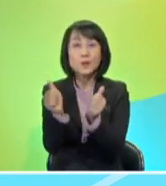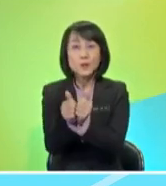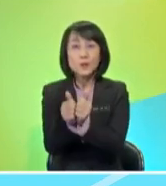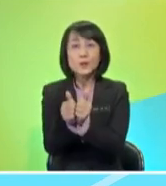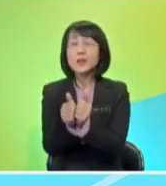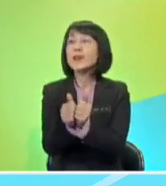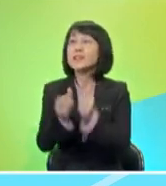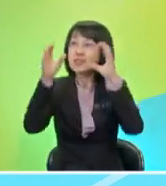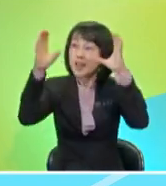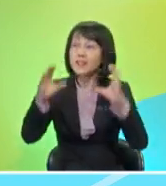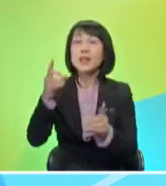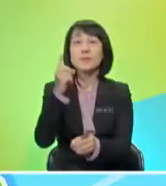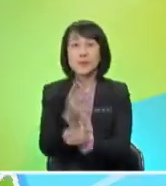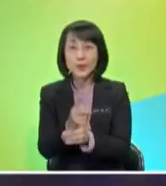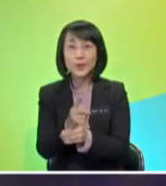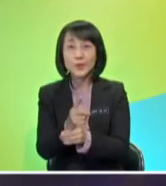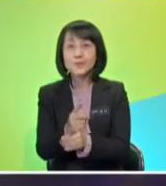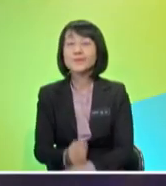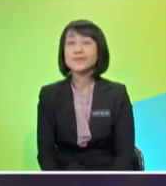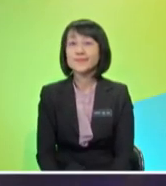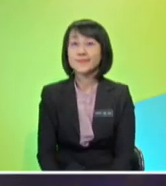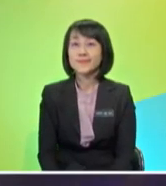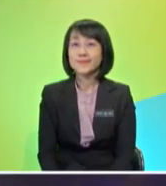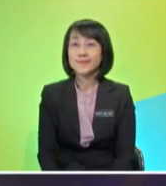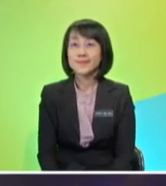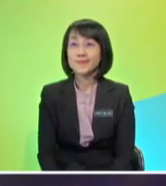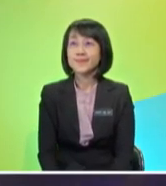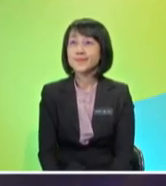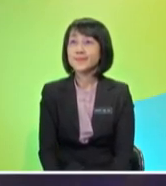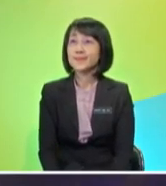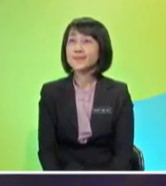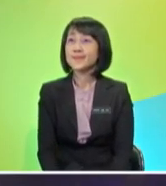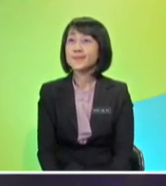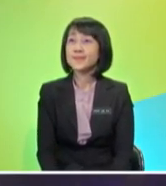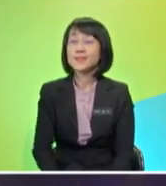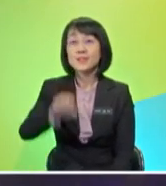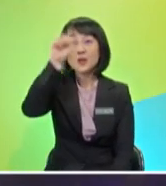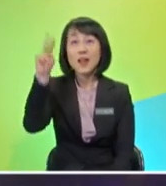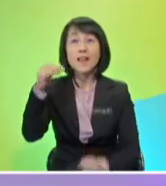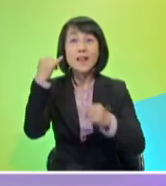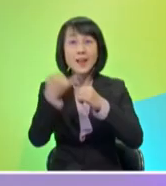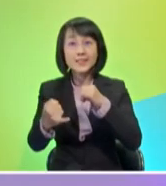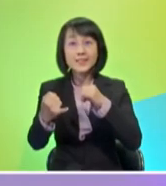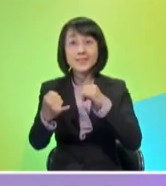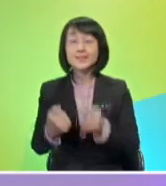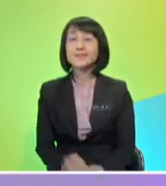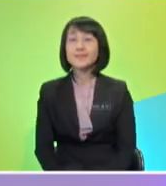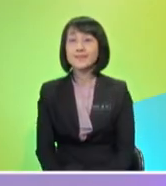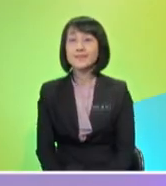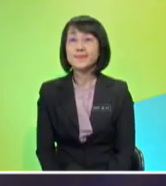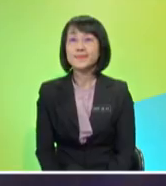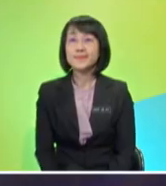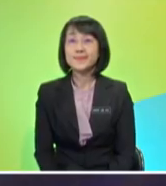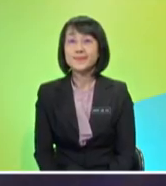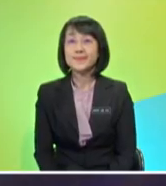betul. Seperti mana yang cikgu tunjukkan tadi. Okey, cikgu. Okay. Dan mungkin soalan yang terakhir, cikgu. Okey, soalan yang terakhir.